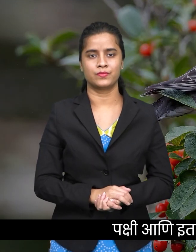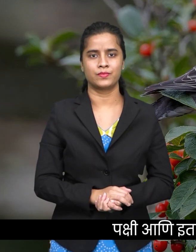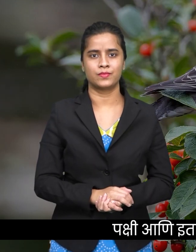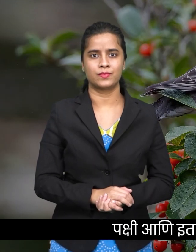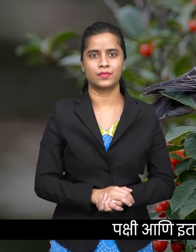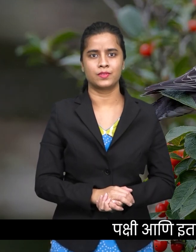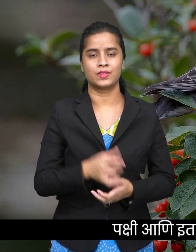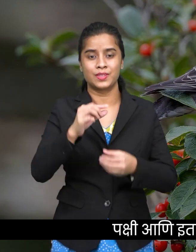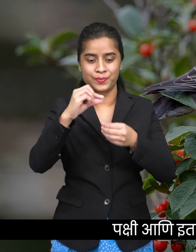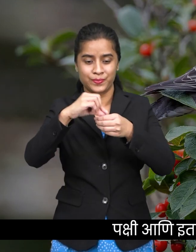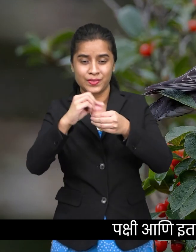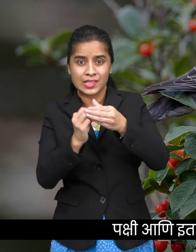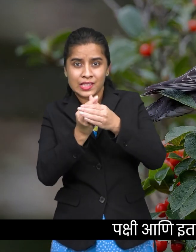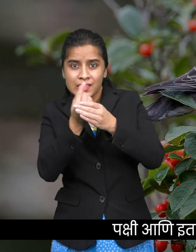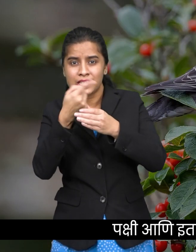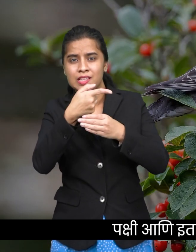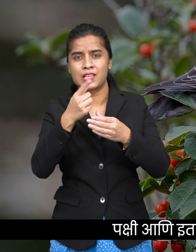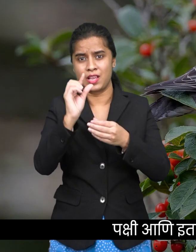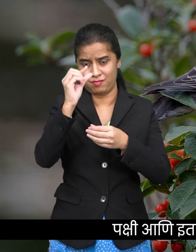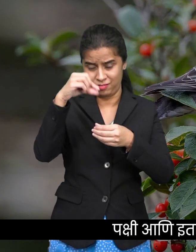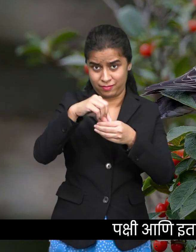पक्षी आणि इतर प्राण्यांद्वारे बियाणे पसरवणे.